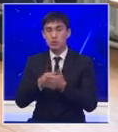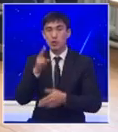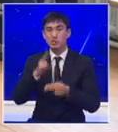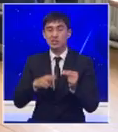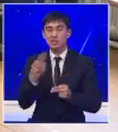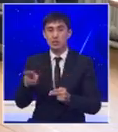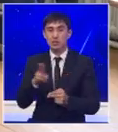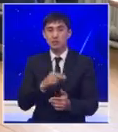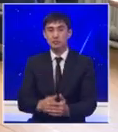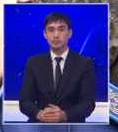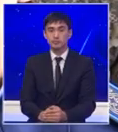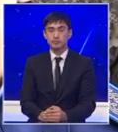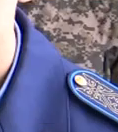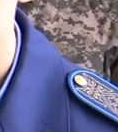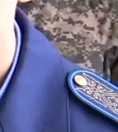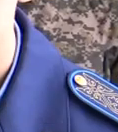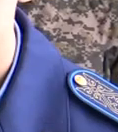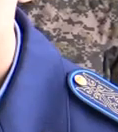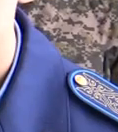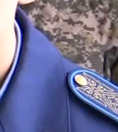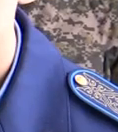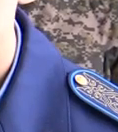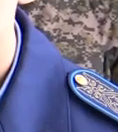конца декабря а иммултаева ернур-медет телеканал Жетысу